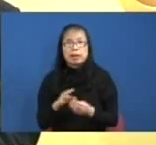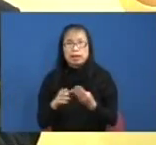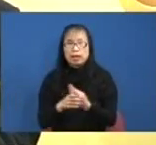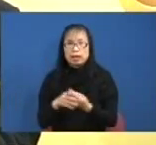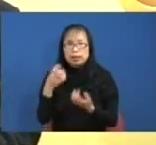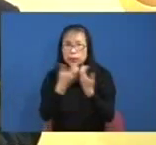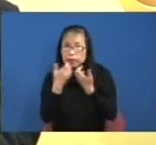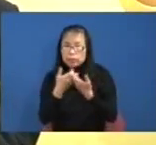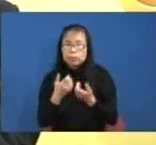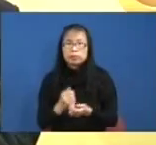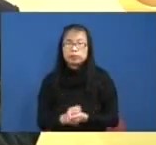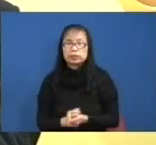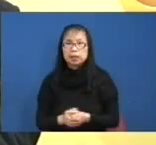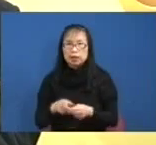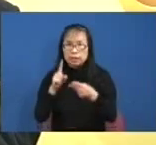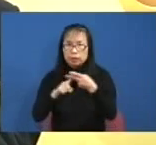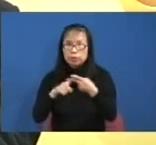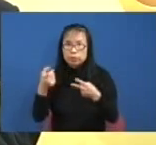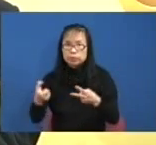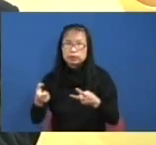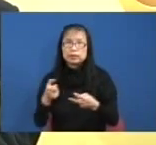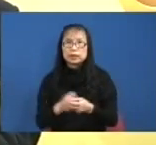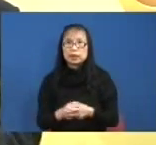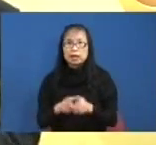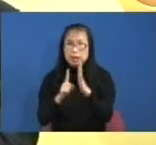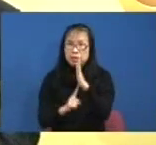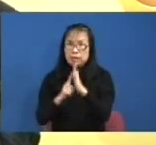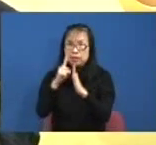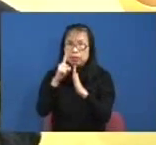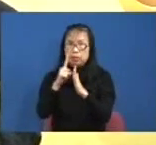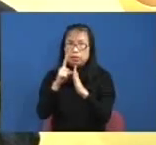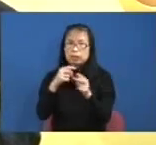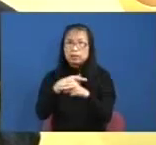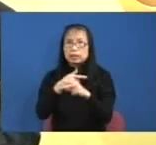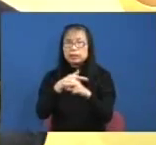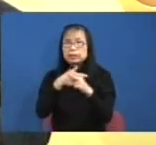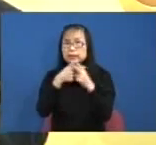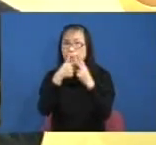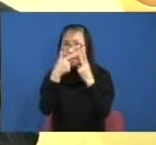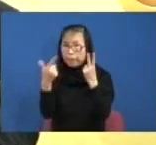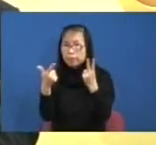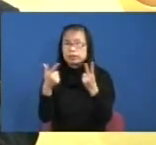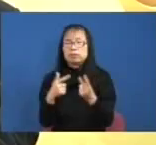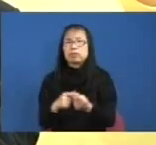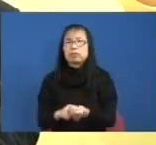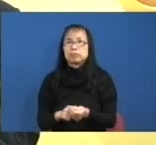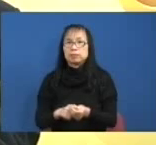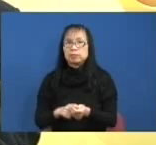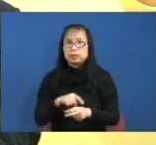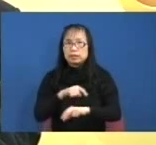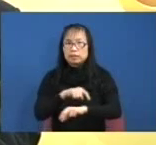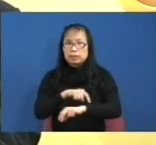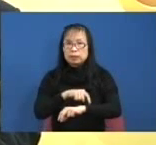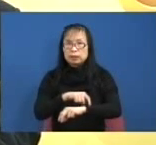如果喺嗰、那個工資嗰方面，如果係調升到係28元呢個最低工資嘅水平嘅話，咁、基本上